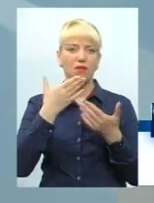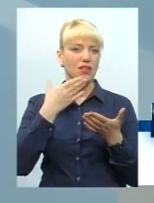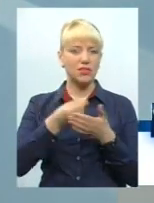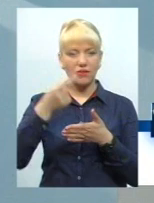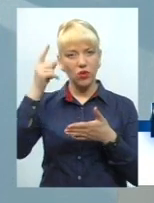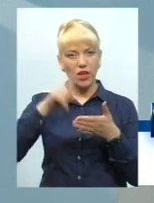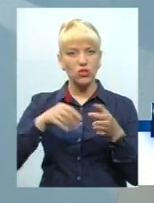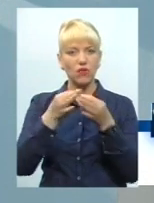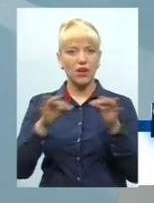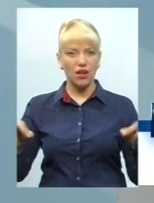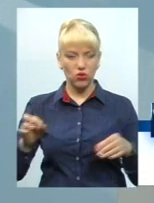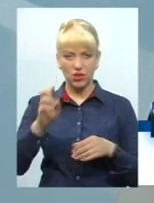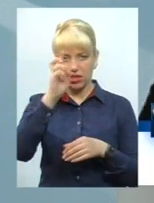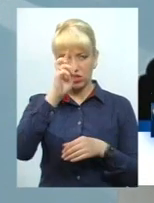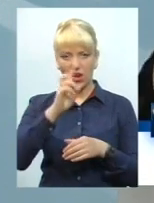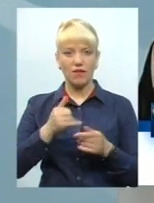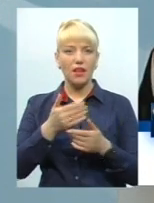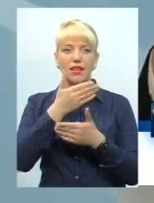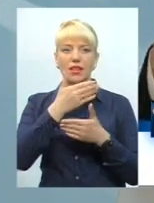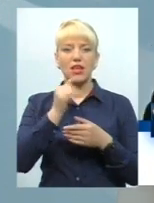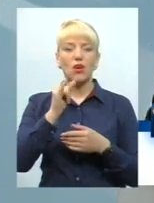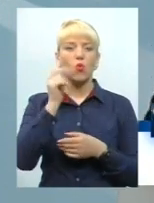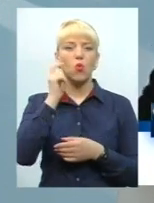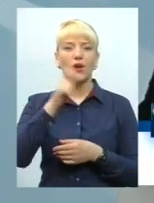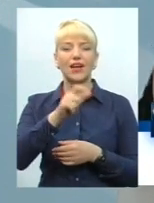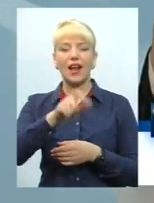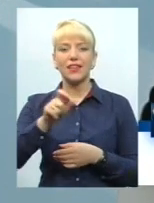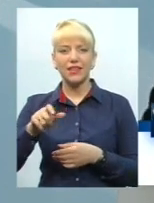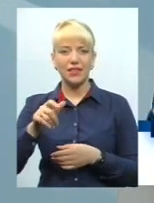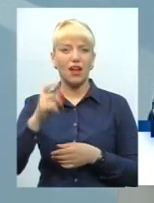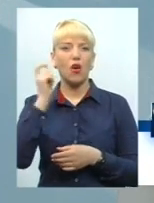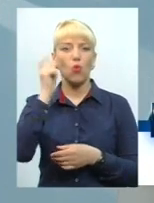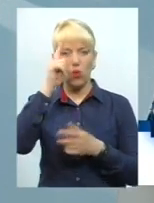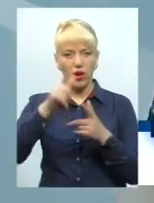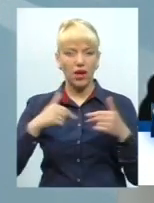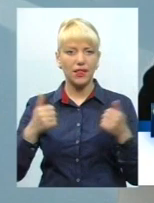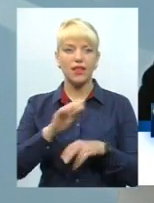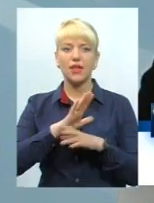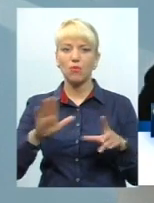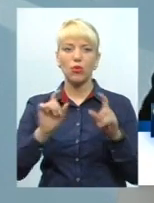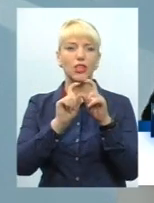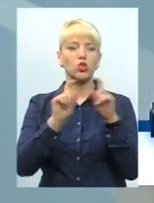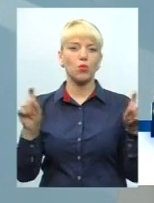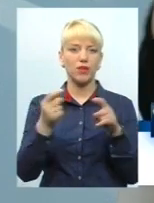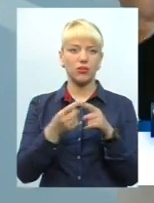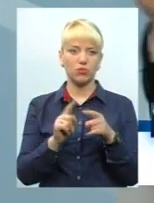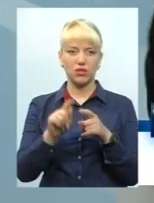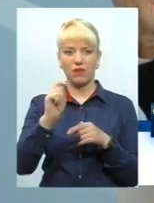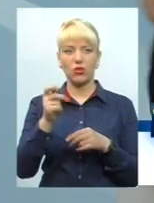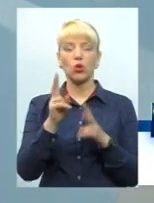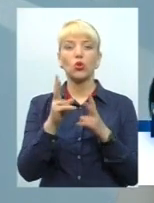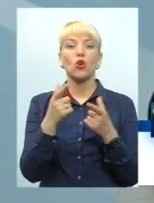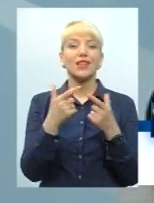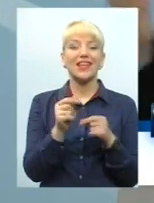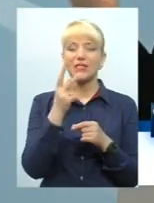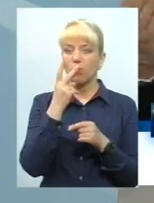суверенної держави. Відповідно, Україна не була суб'єктом цієї війни. Хто десь побачить